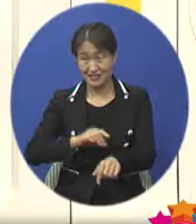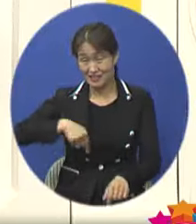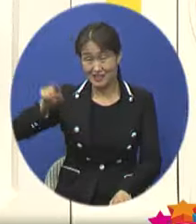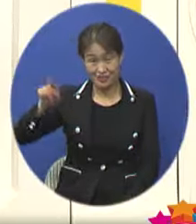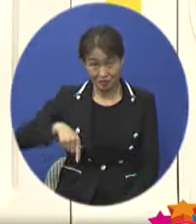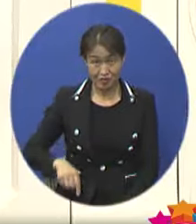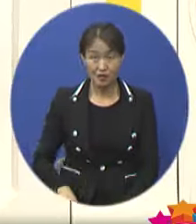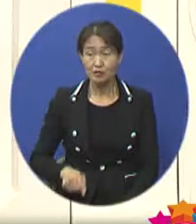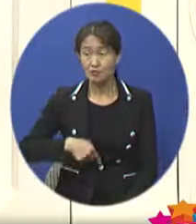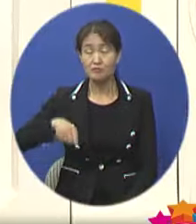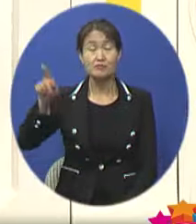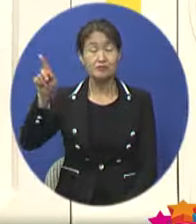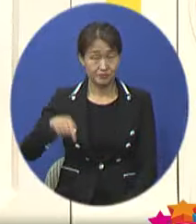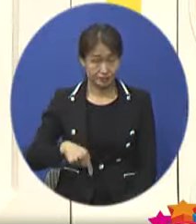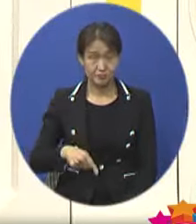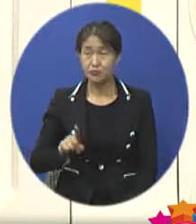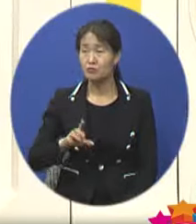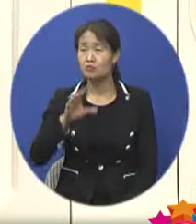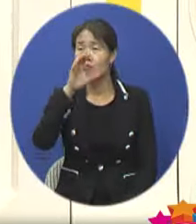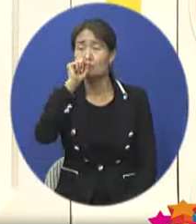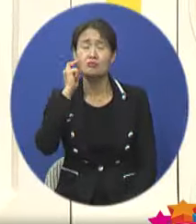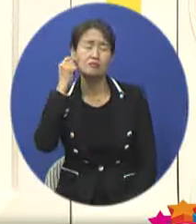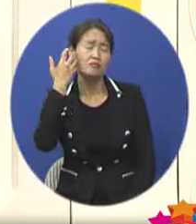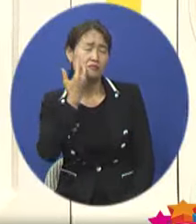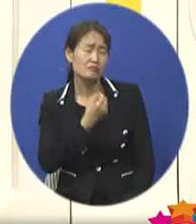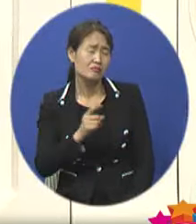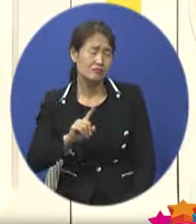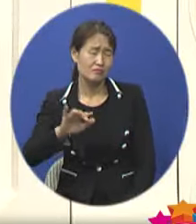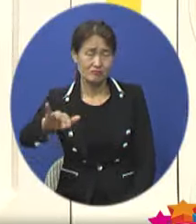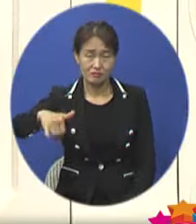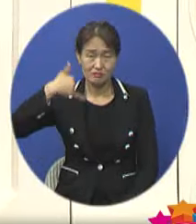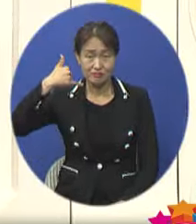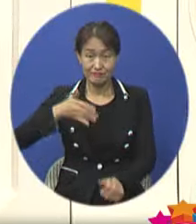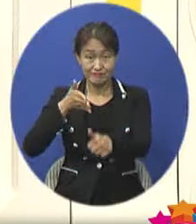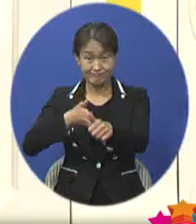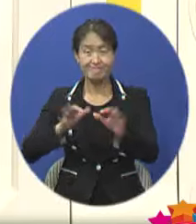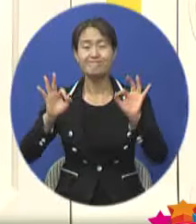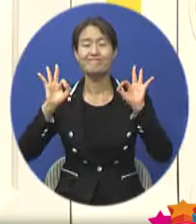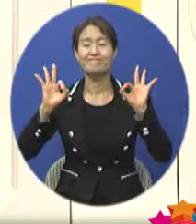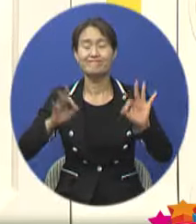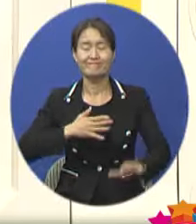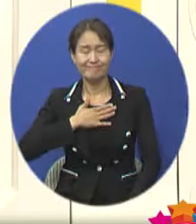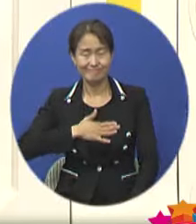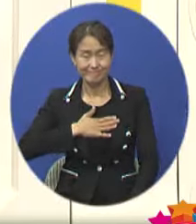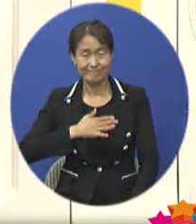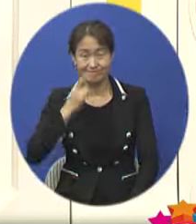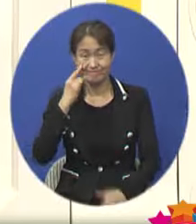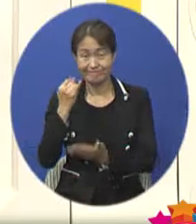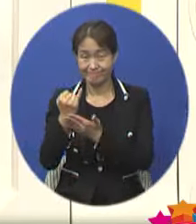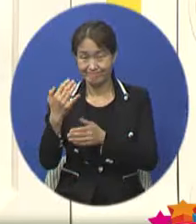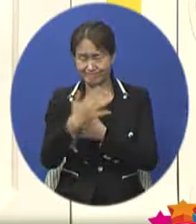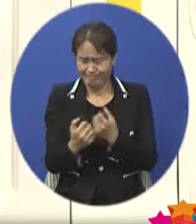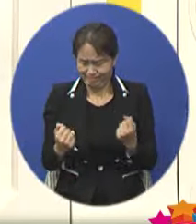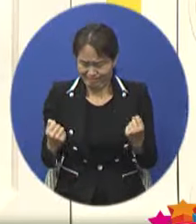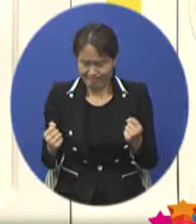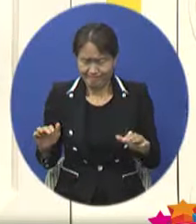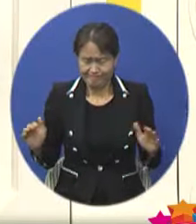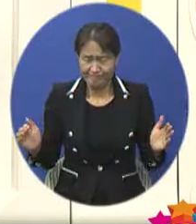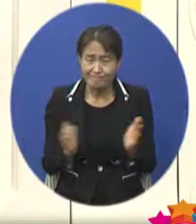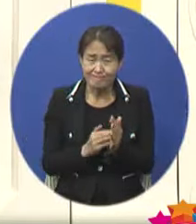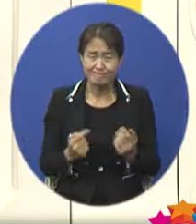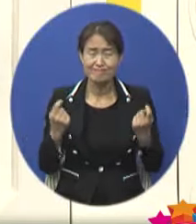예, 그리고 다녀오셔서 어떻게 아름답더라고 꼭 연락을 주셔야 됩니다. 예. 예. 네, 우리 어머니 건강하게